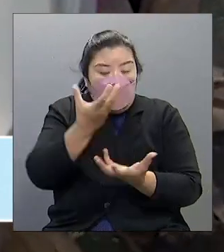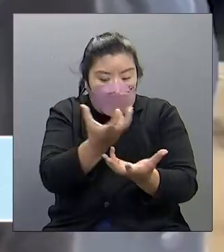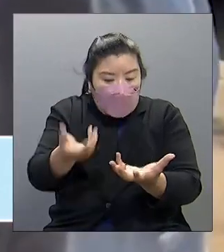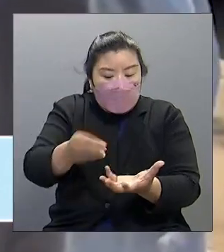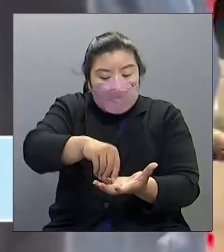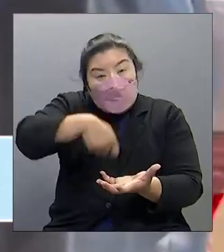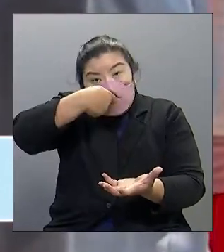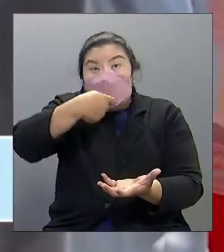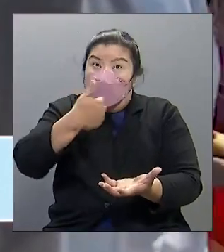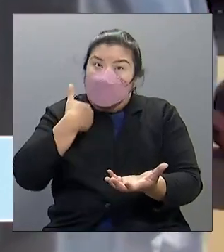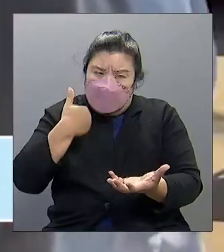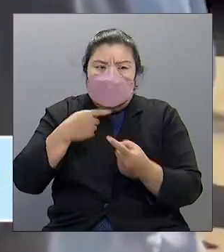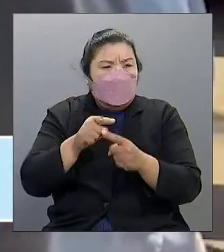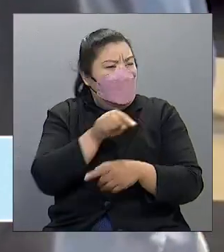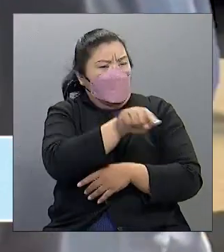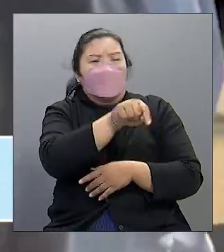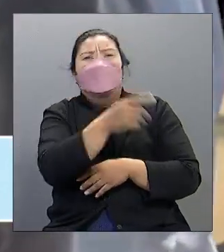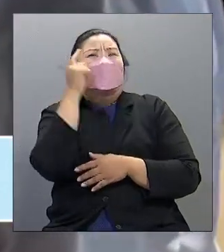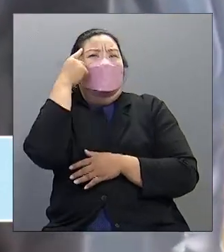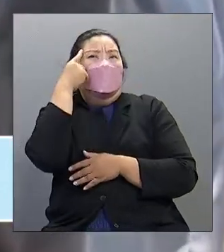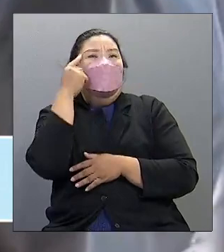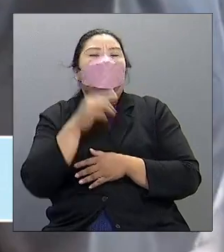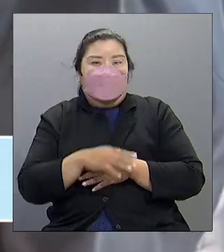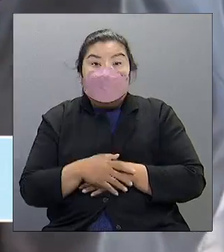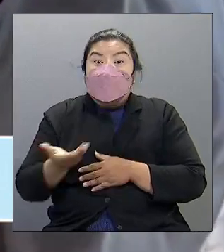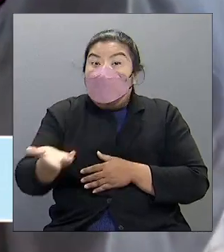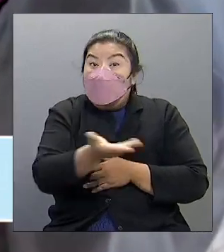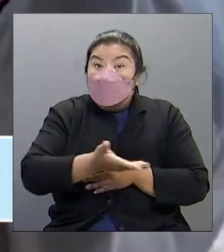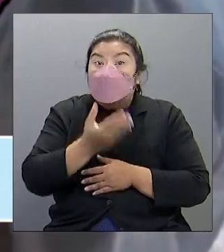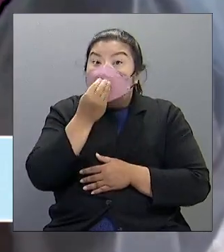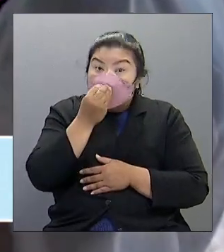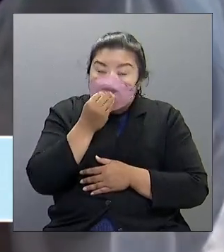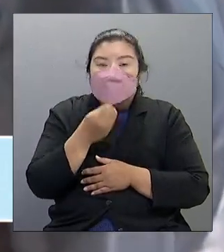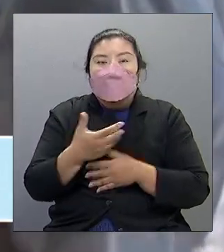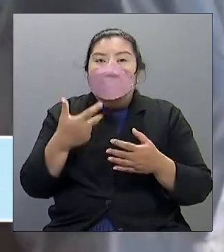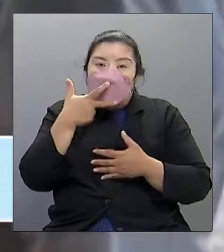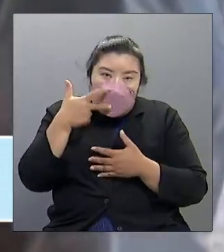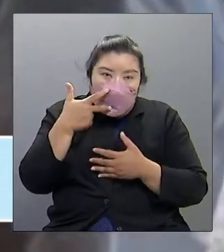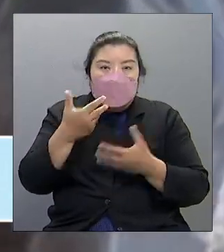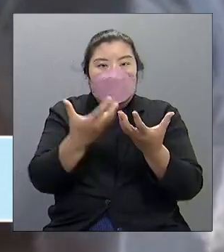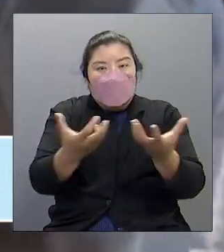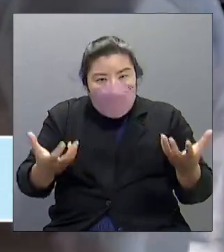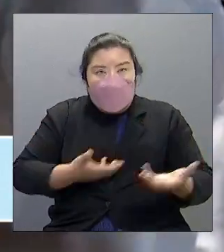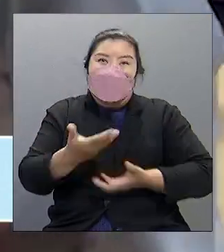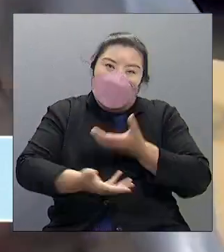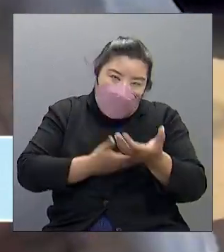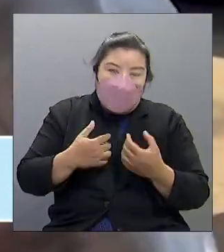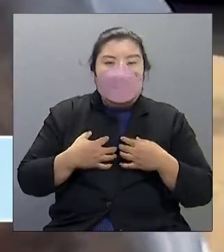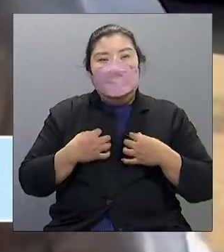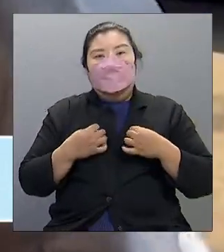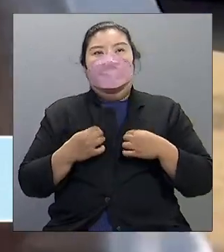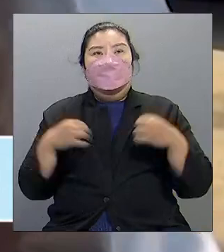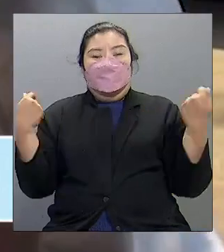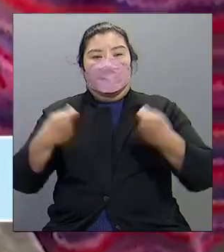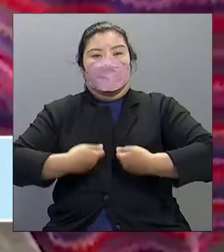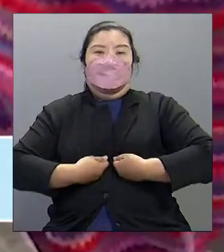ชมสามารถหาซื้อได้ในตลดที่นี้ส่นใหญ่ชาวบ้านเขาก็จะนำอาหารแล้วกขนมพื้นเมืองมาขายแล้วก็จะแต่งตัวตามแบบชาวร